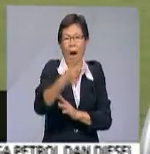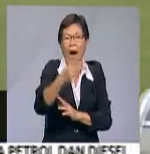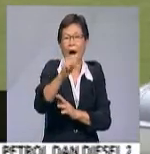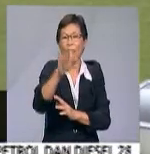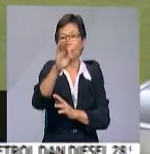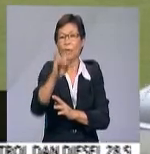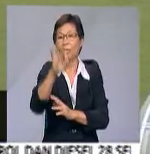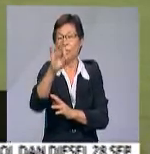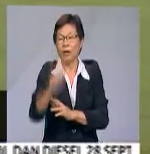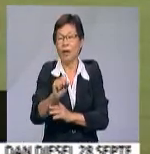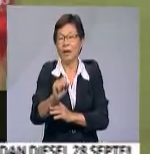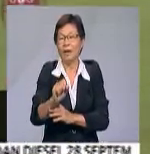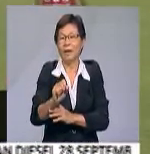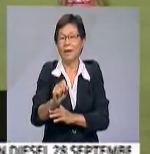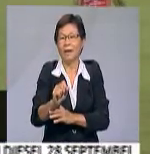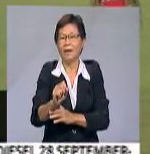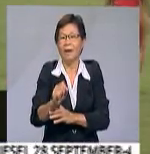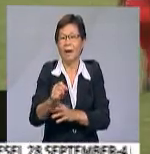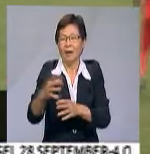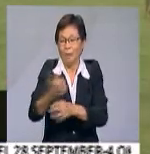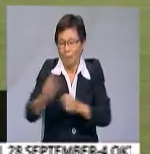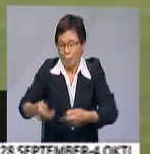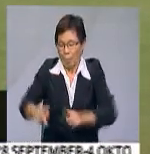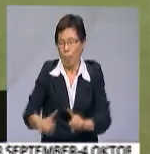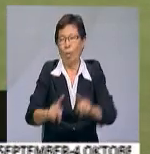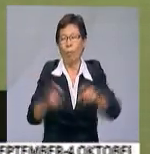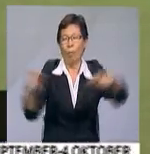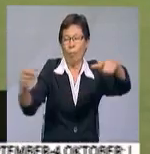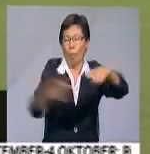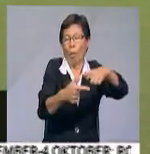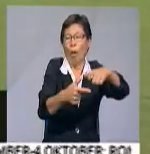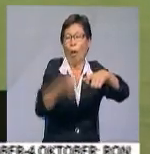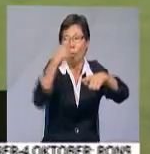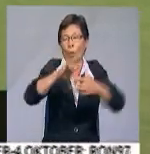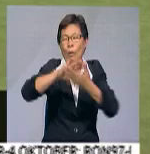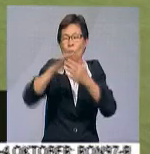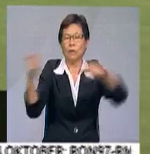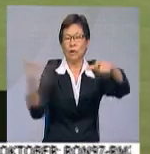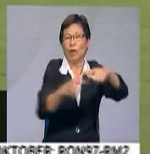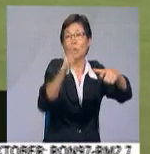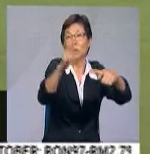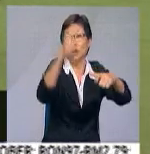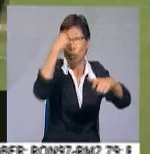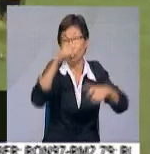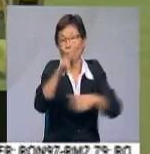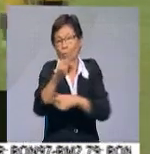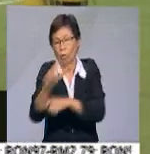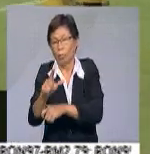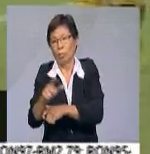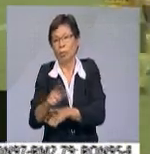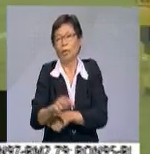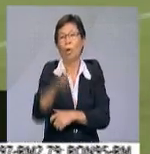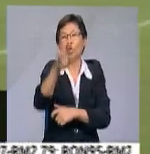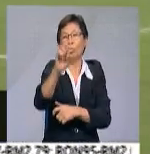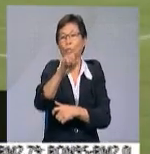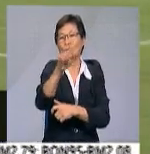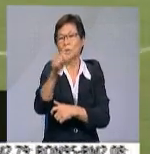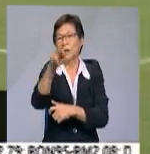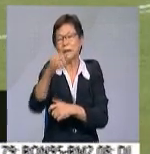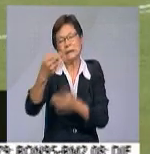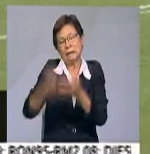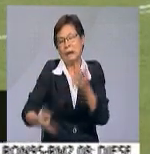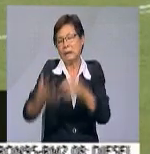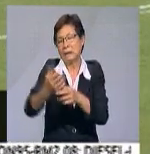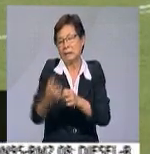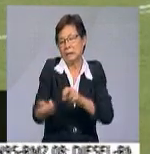tidak mensia-siakan peluang keemasan di hadapan pintu gol Negeri Sembilan untuk menjadikan gol ketiga Kuala Lumpur. Muhammad Ruzaini bagaimanapun gagal